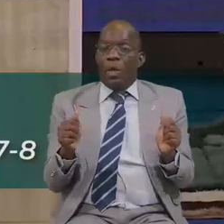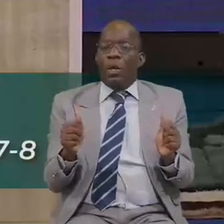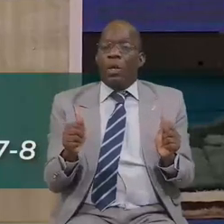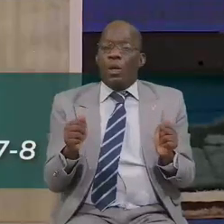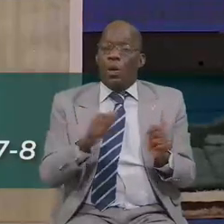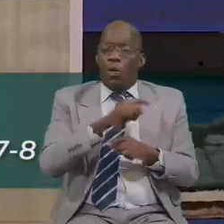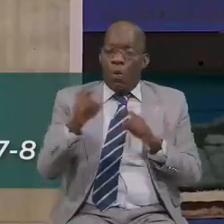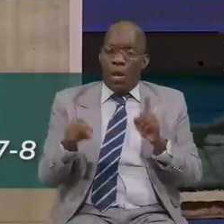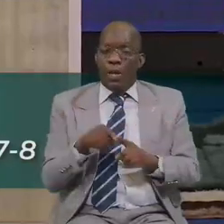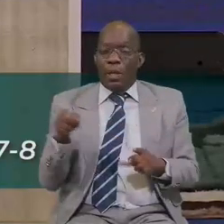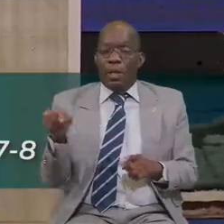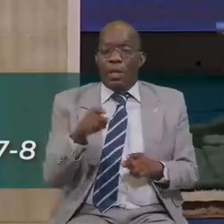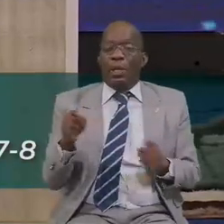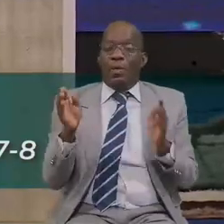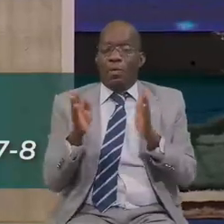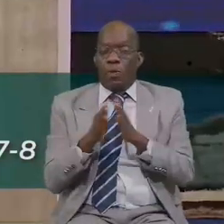assemblés.